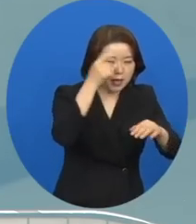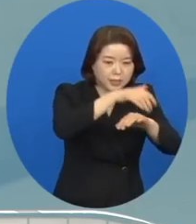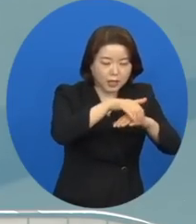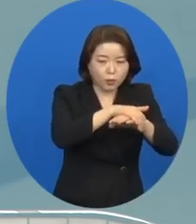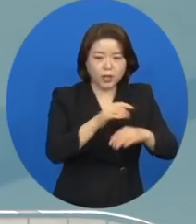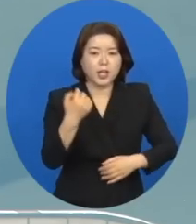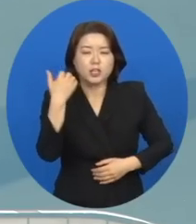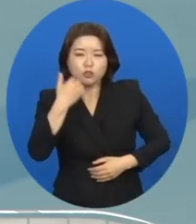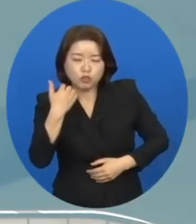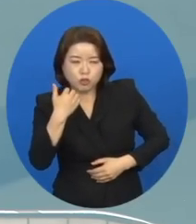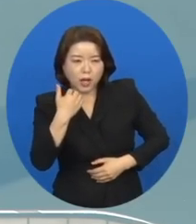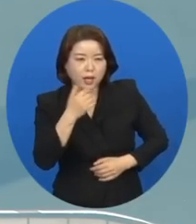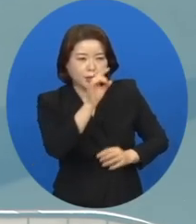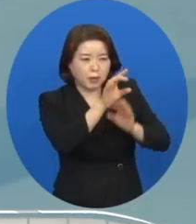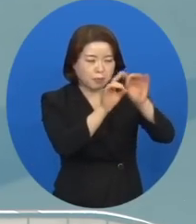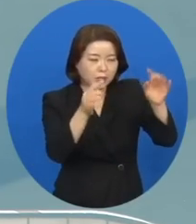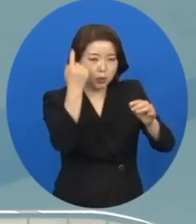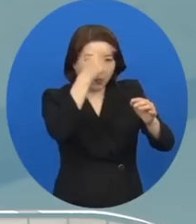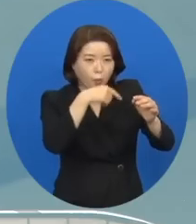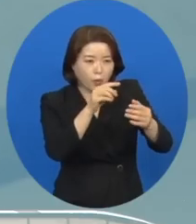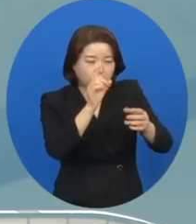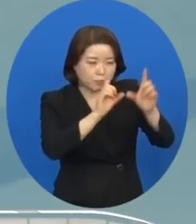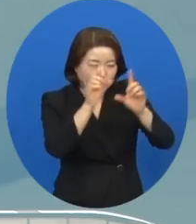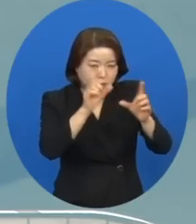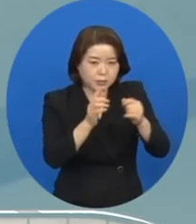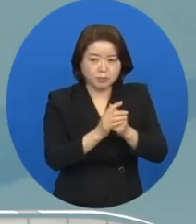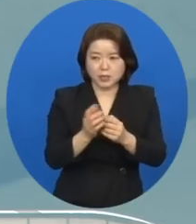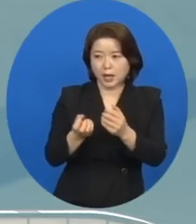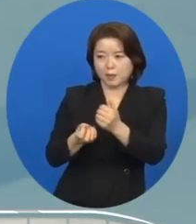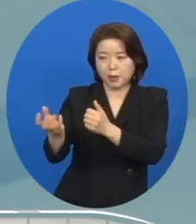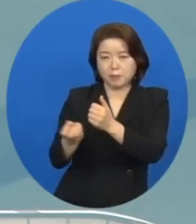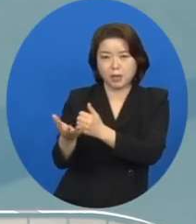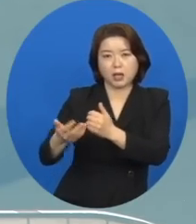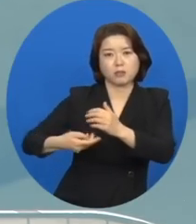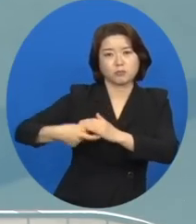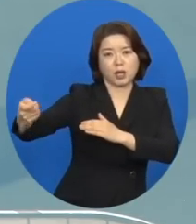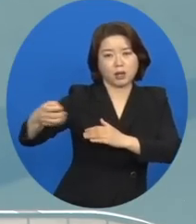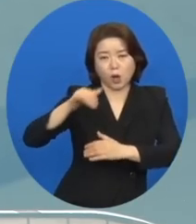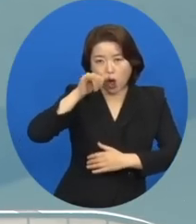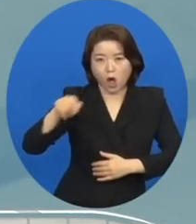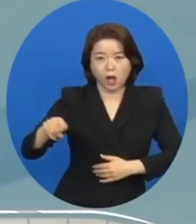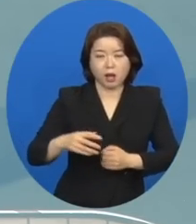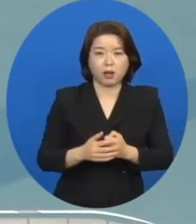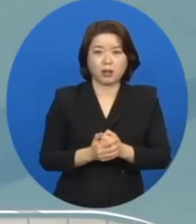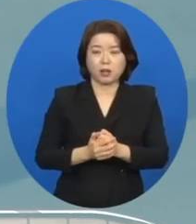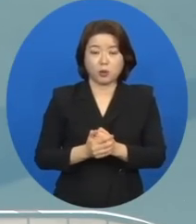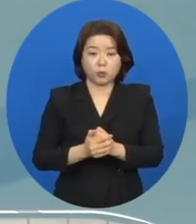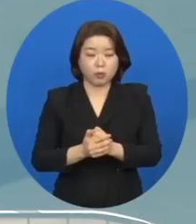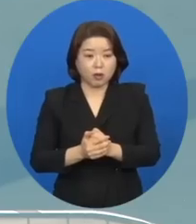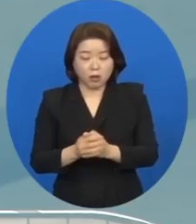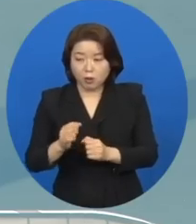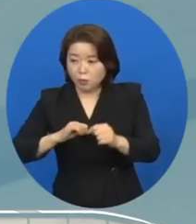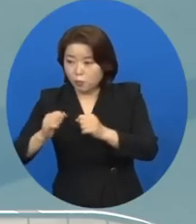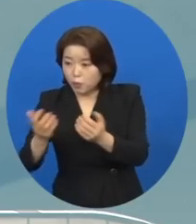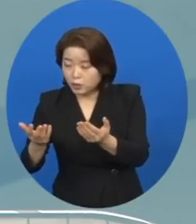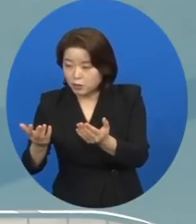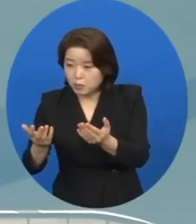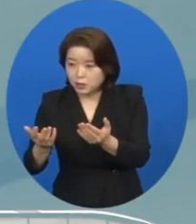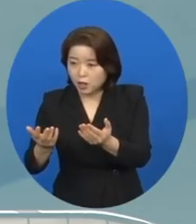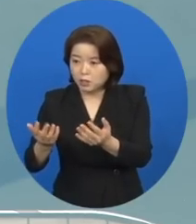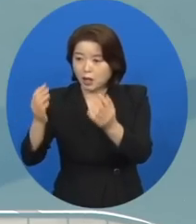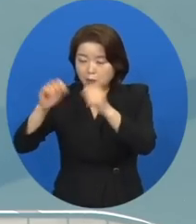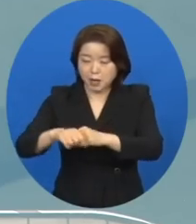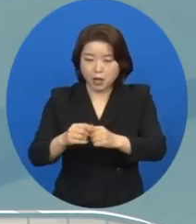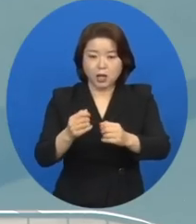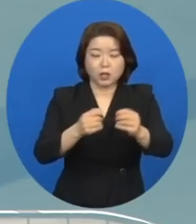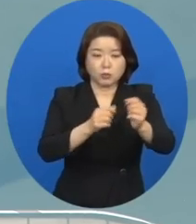독립군인지 얼굴은 어떻게 생겼는지가 다 유출이 되는 거야. 그래서 하는 것마다 문제가 되고 또한 하나 둘씩